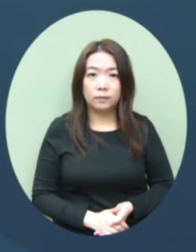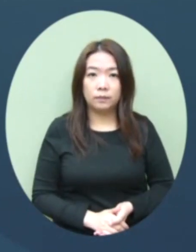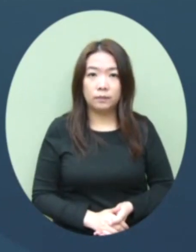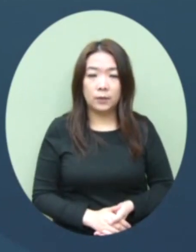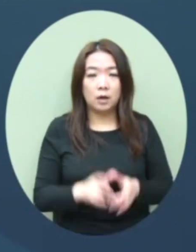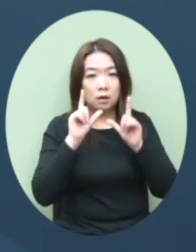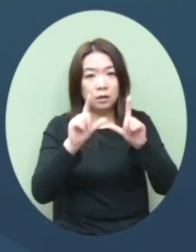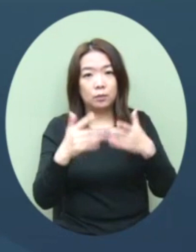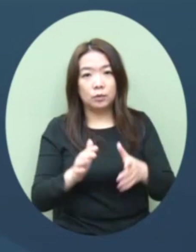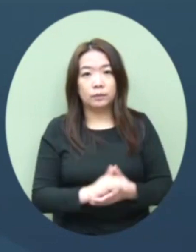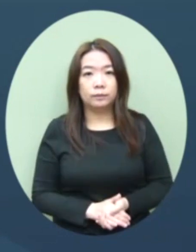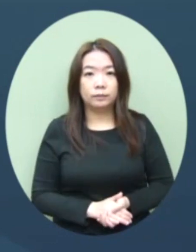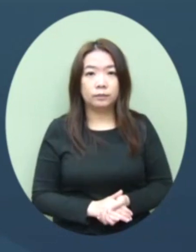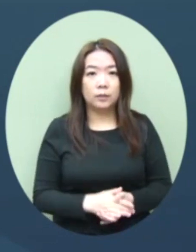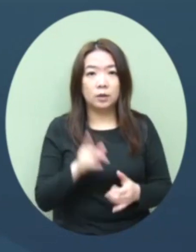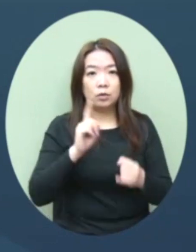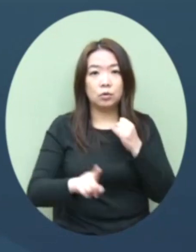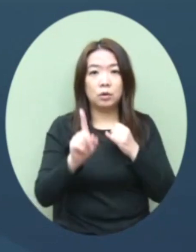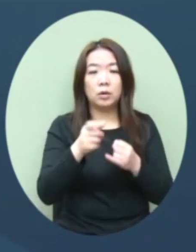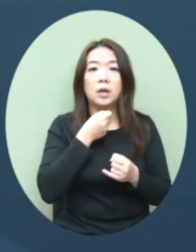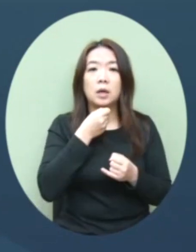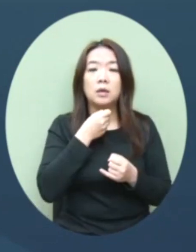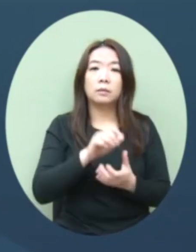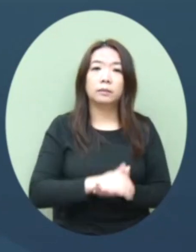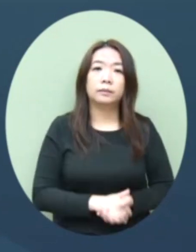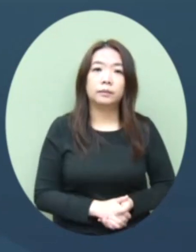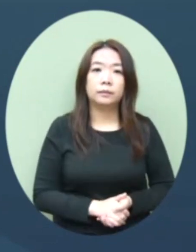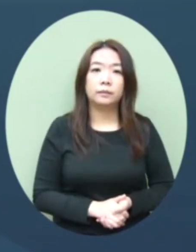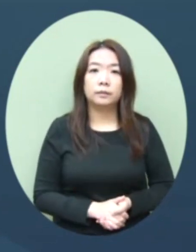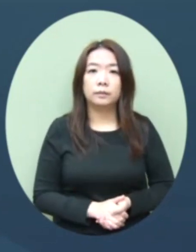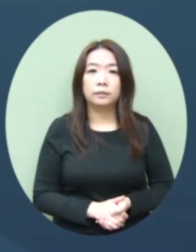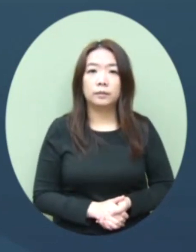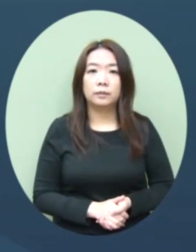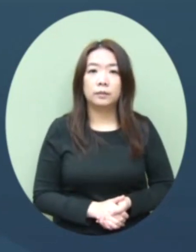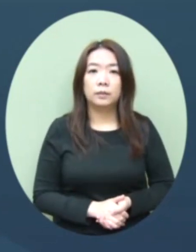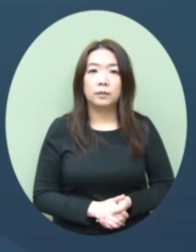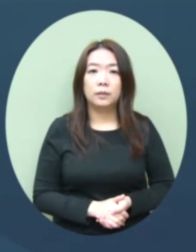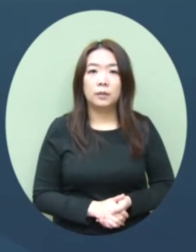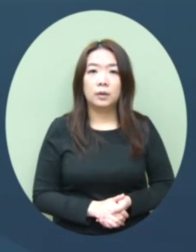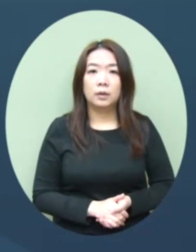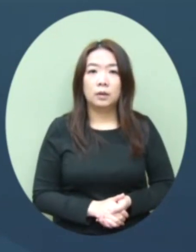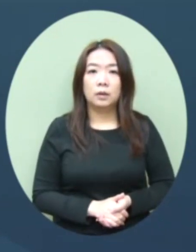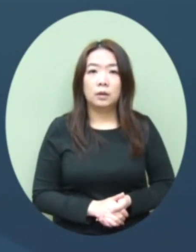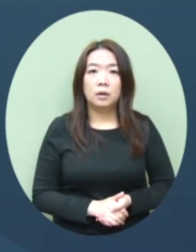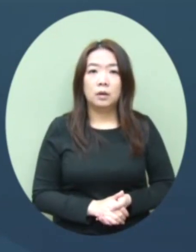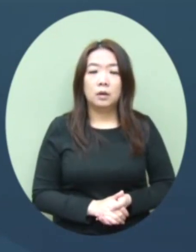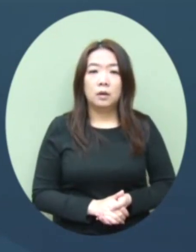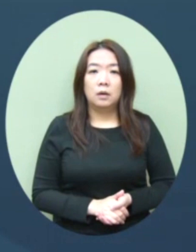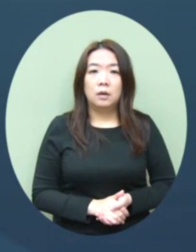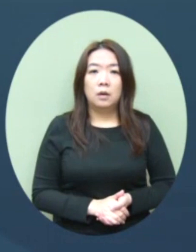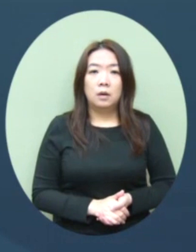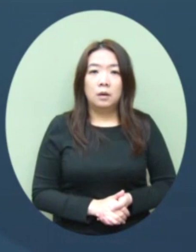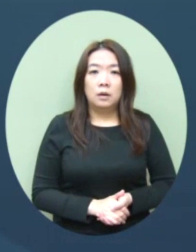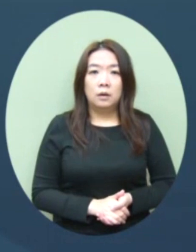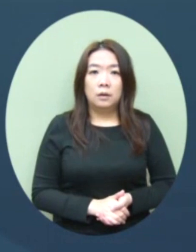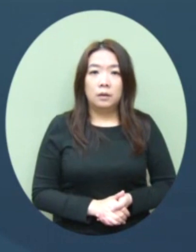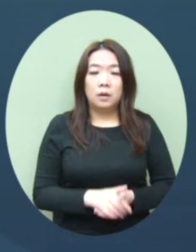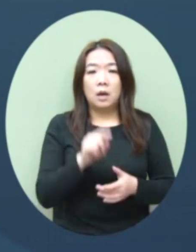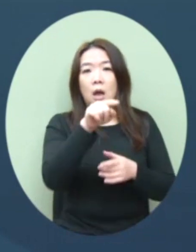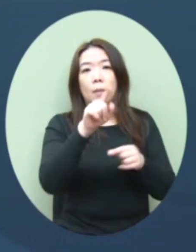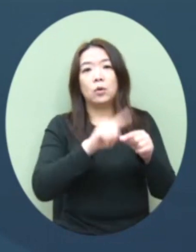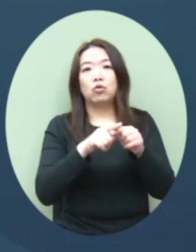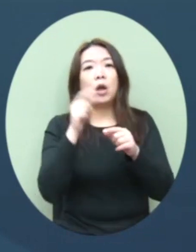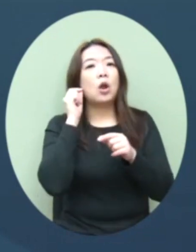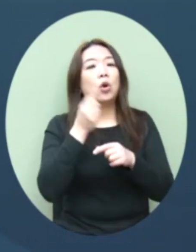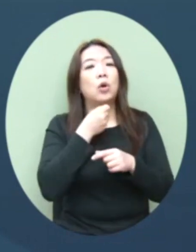答了兩位問題最後一位記者的提問後排中間那位女記者這位